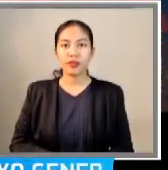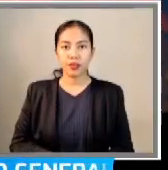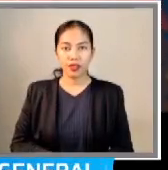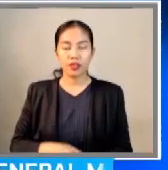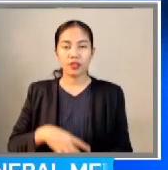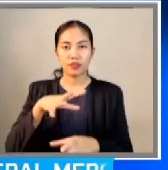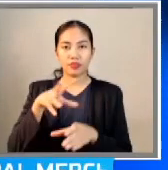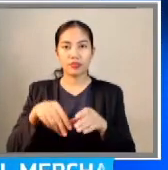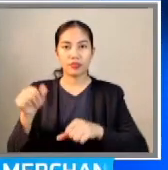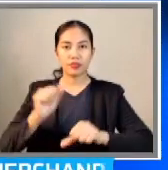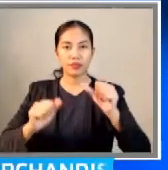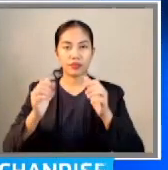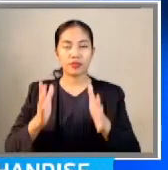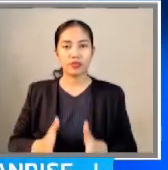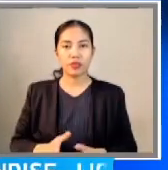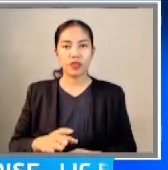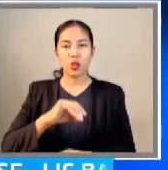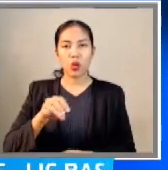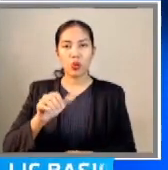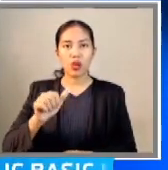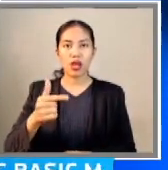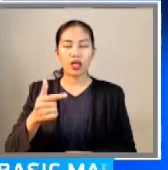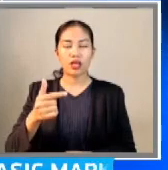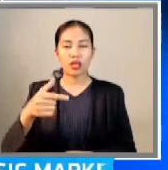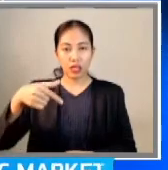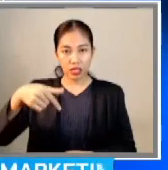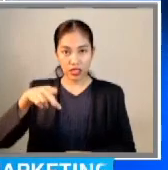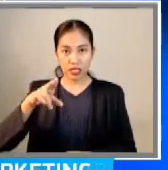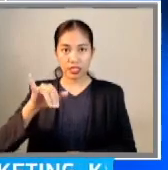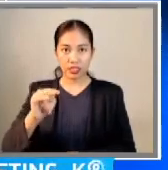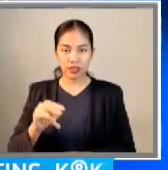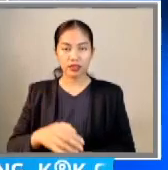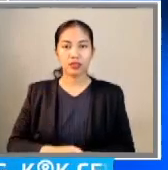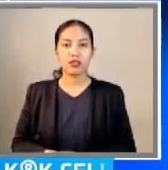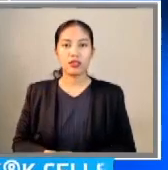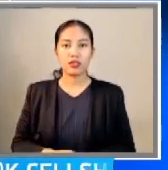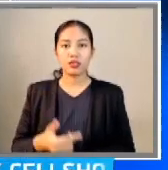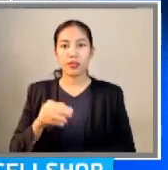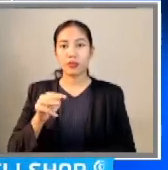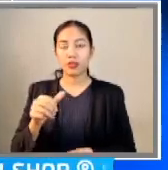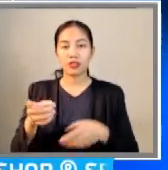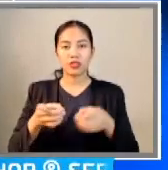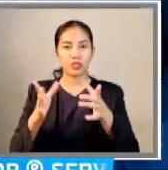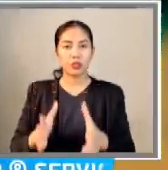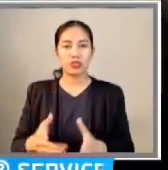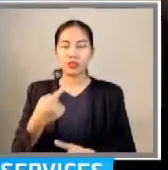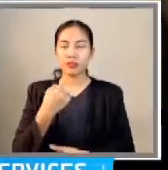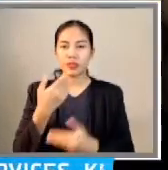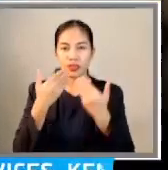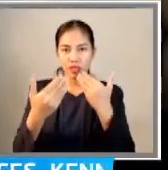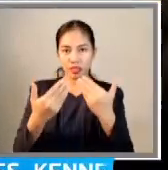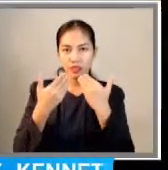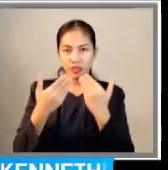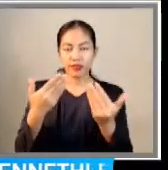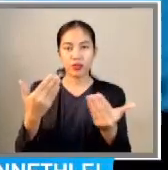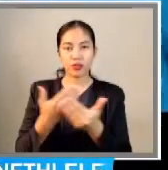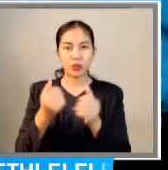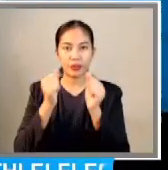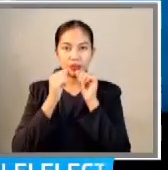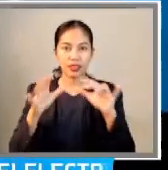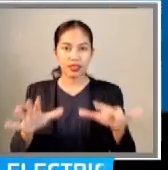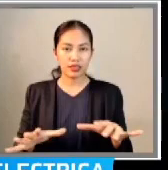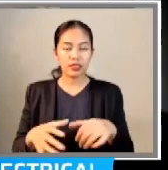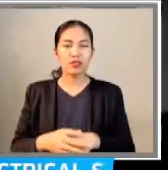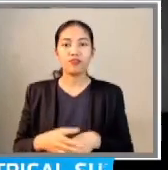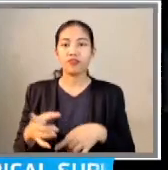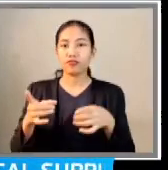Domagoso. Sa kanyang FB, nagpasalamat ang Kapuso director para sa itinuturing niyang panibagong blessing. Kwento ni Direk Adolf,